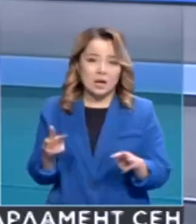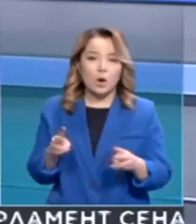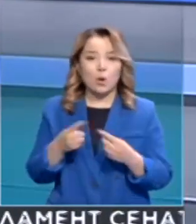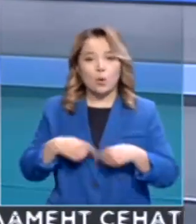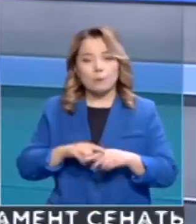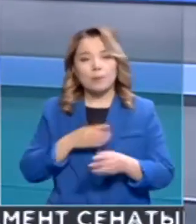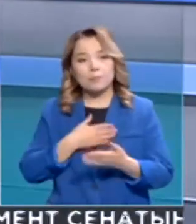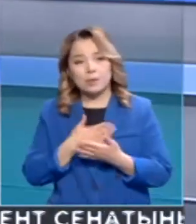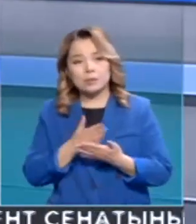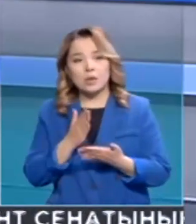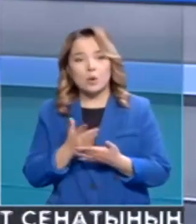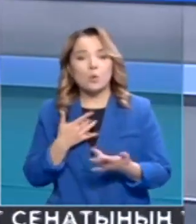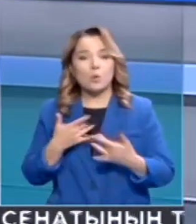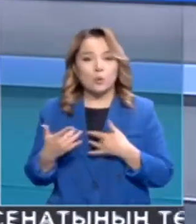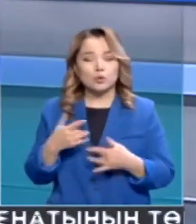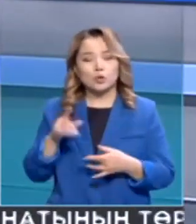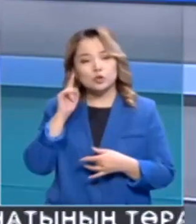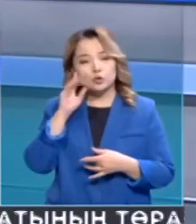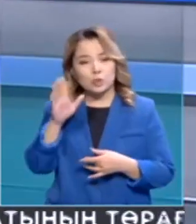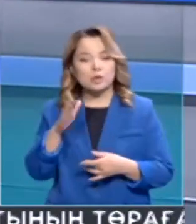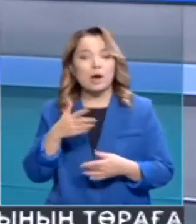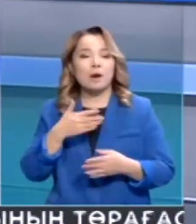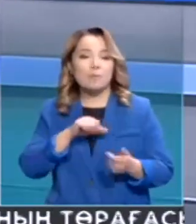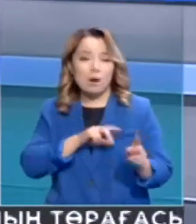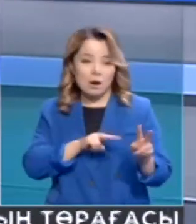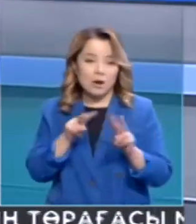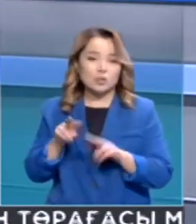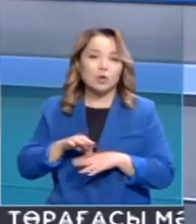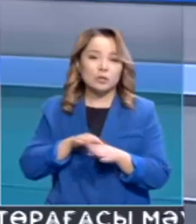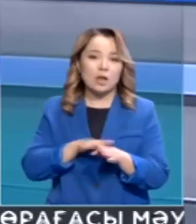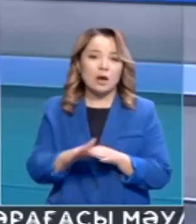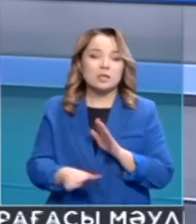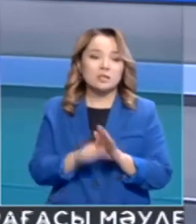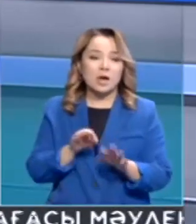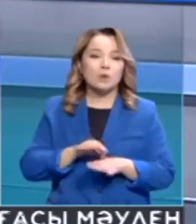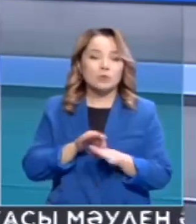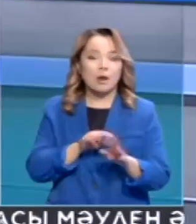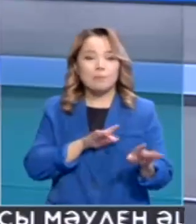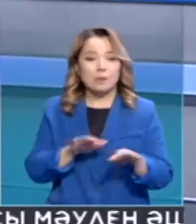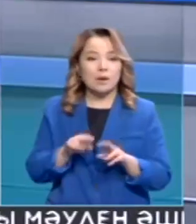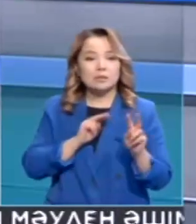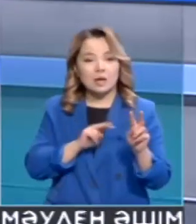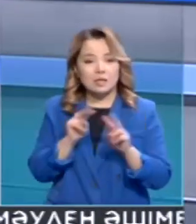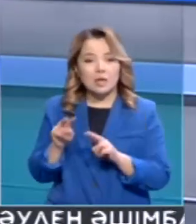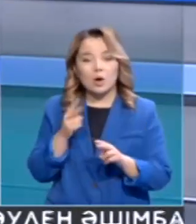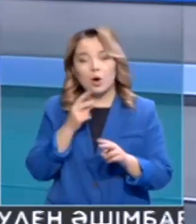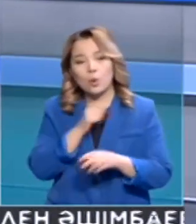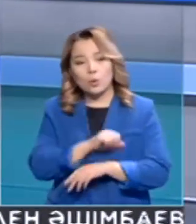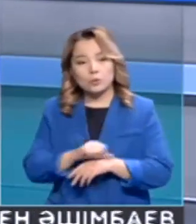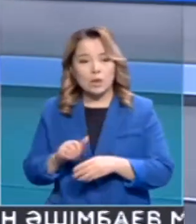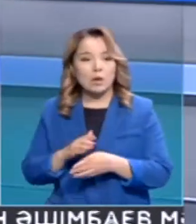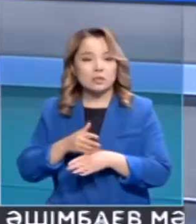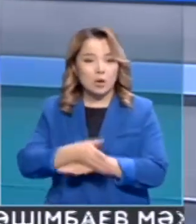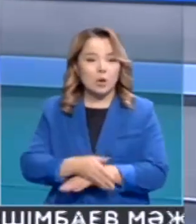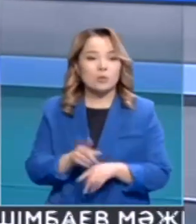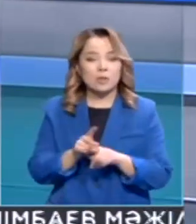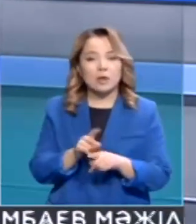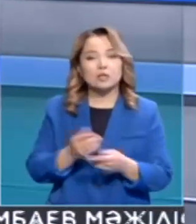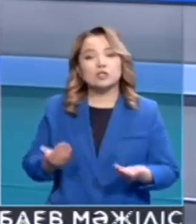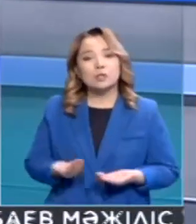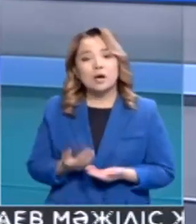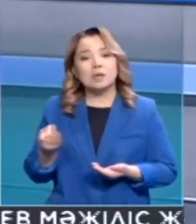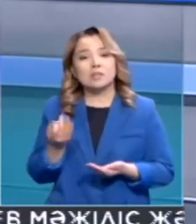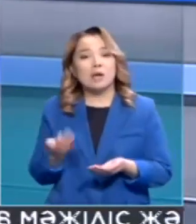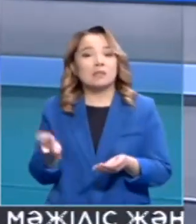қоғам белсенділері, өнер жұлдыздары және байқаушылар жүр. Сайлау процесін қадағалауға келген шетелдік қонақтар қазақтың тыныс